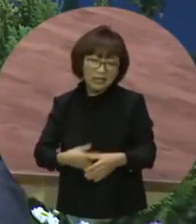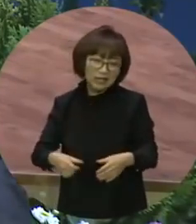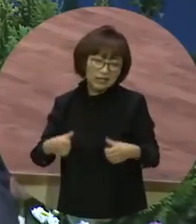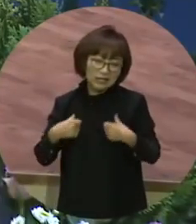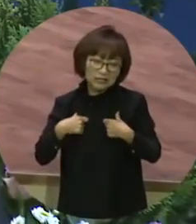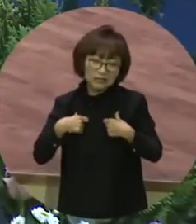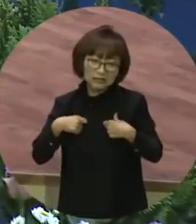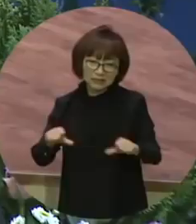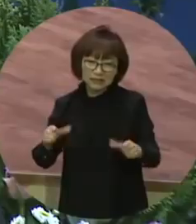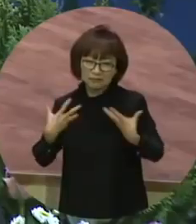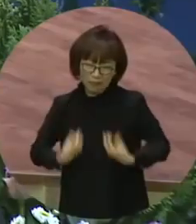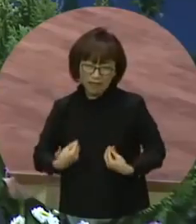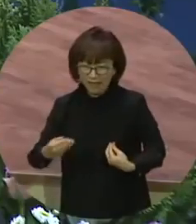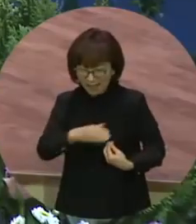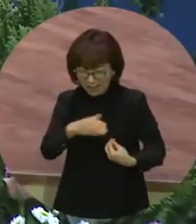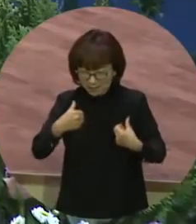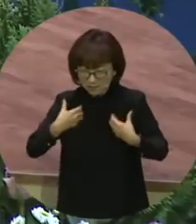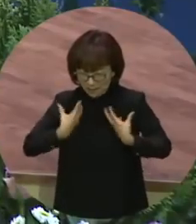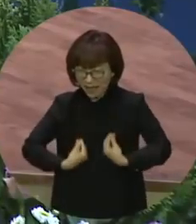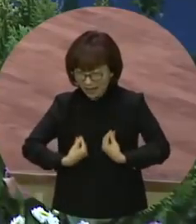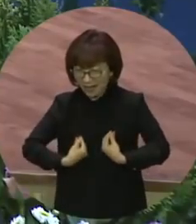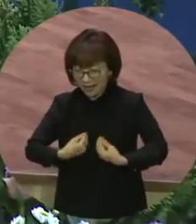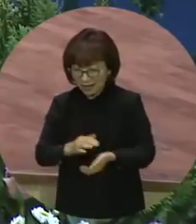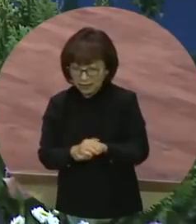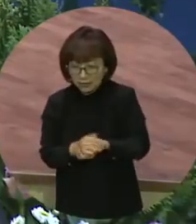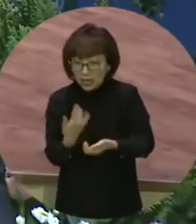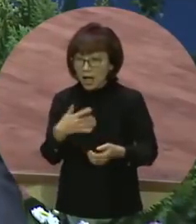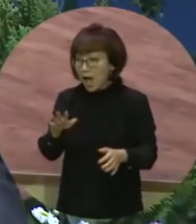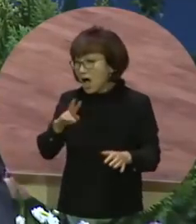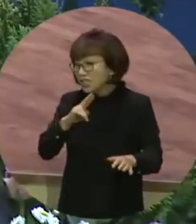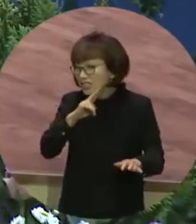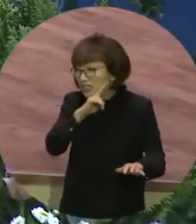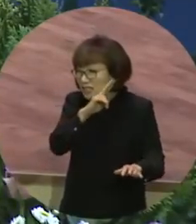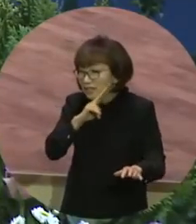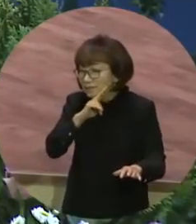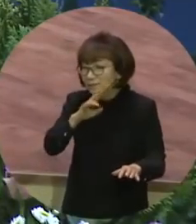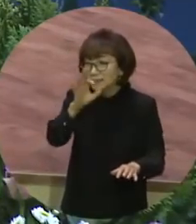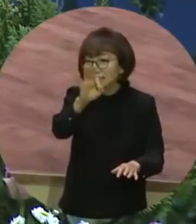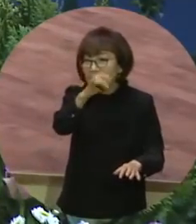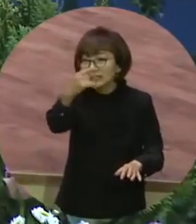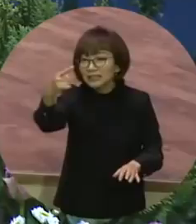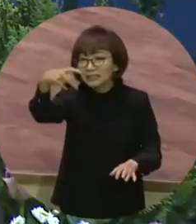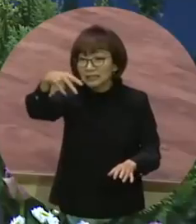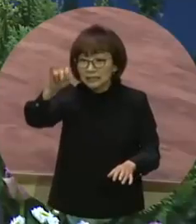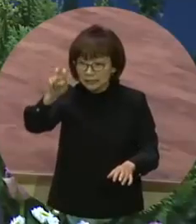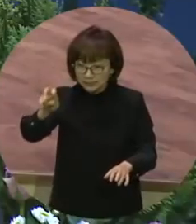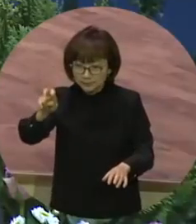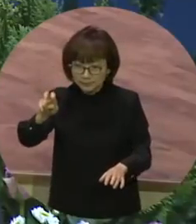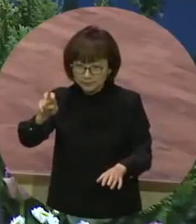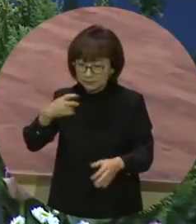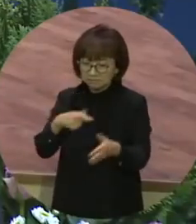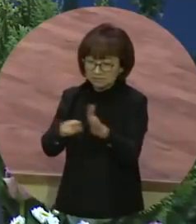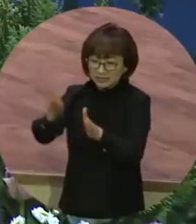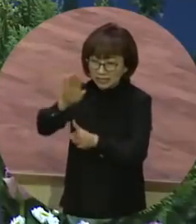거. 믿지를 못하는 것. 이것의 결과가 뭐냐?